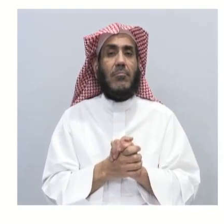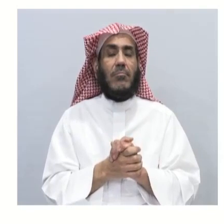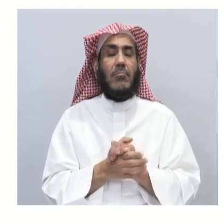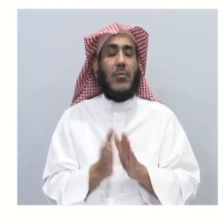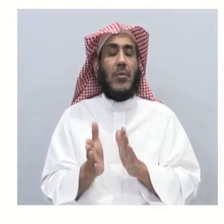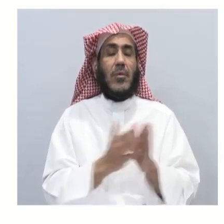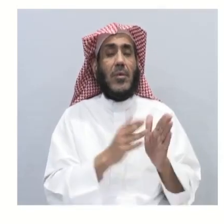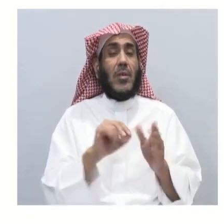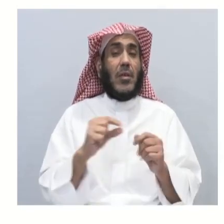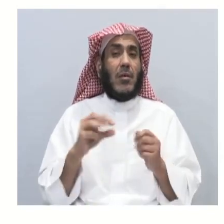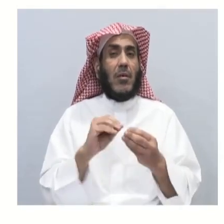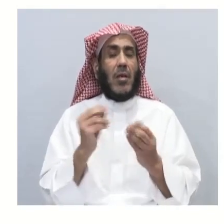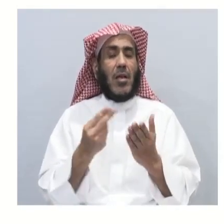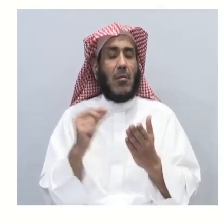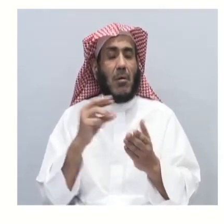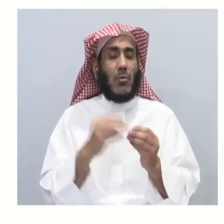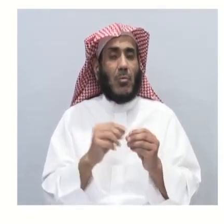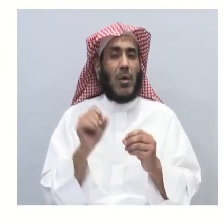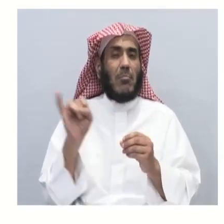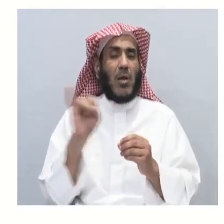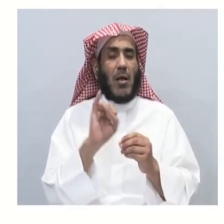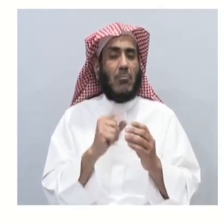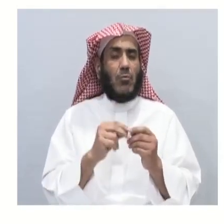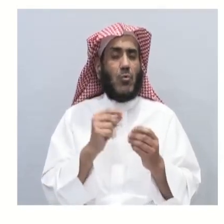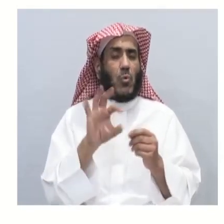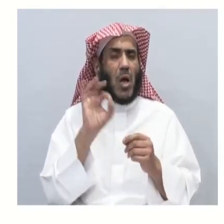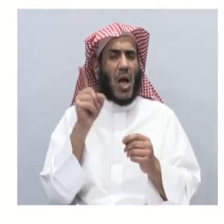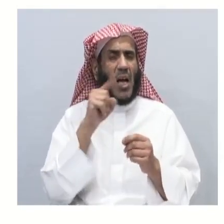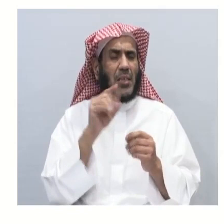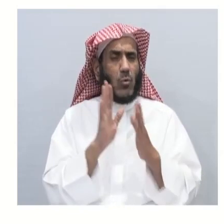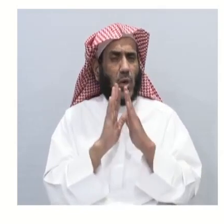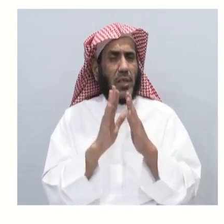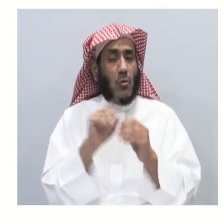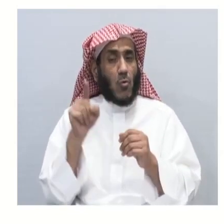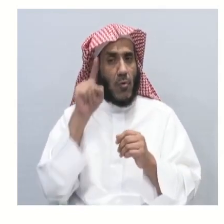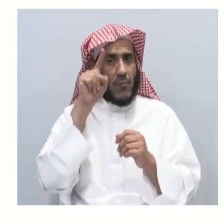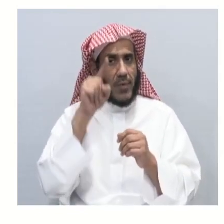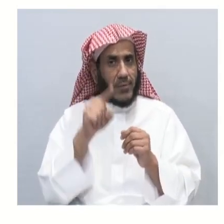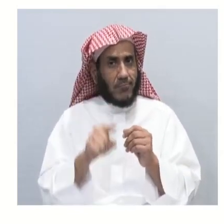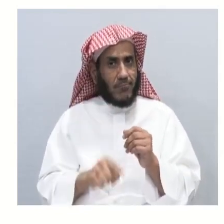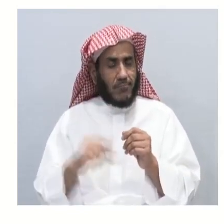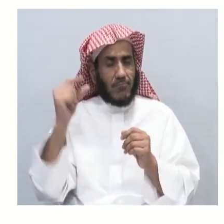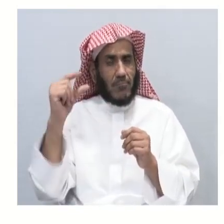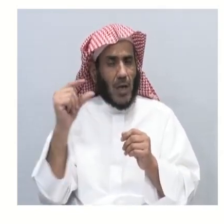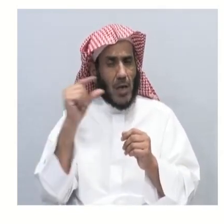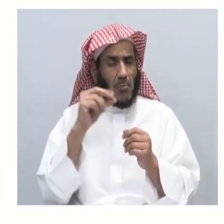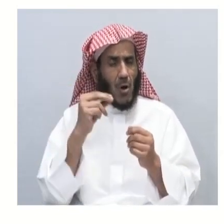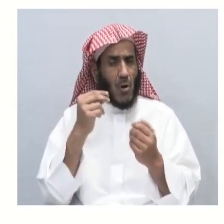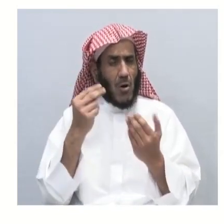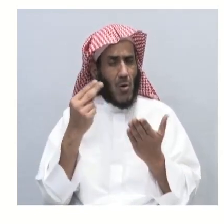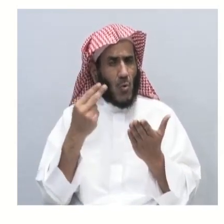أختار الكلمة المكتوبة إملائيا بصورة خاطئة. ركز، هناك كلمة كتبت